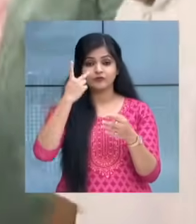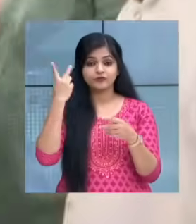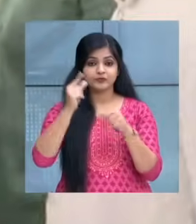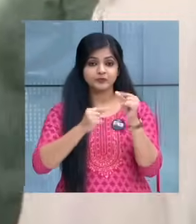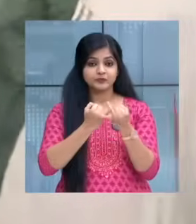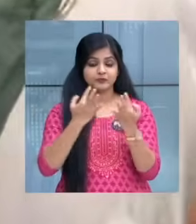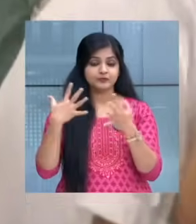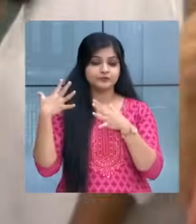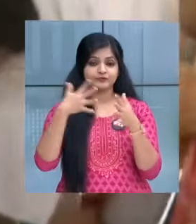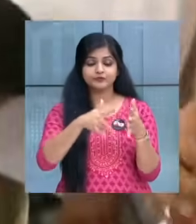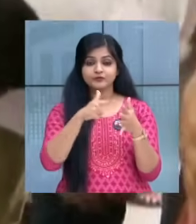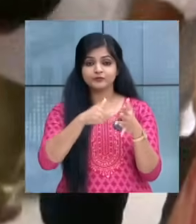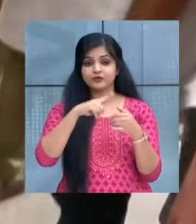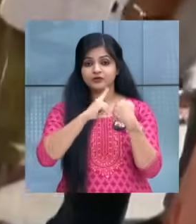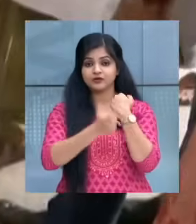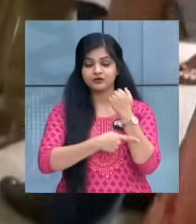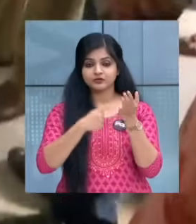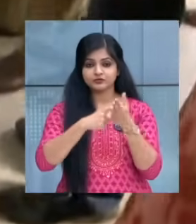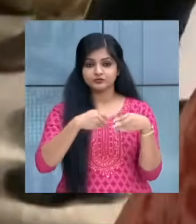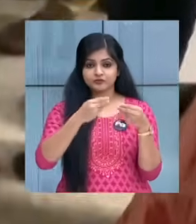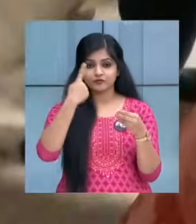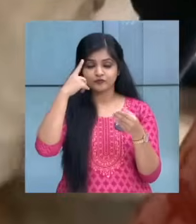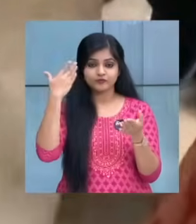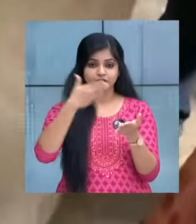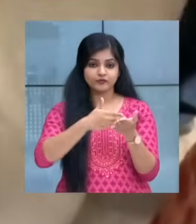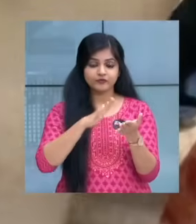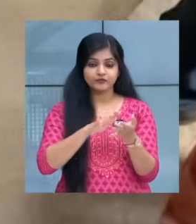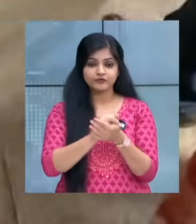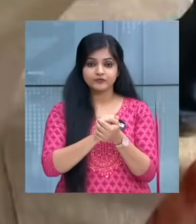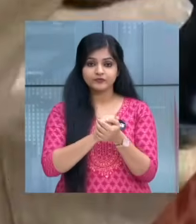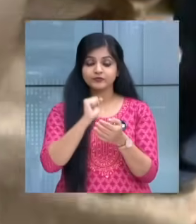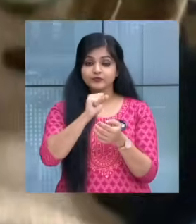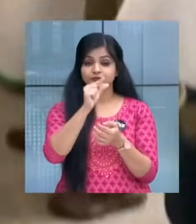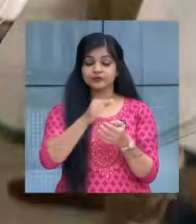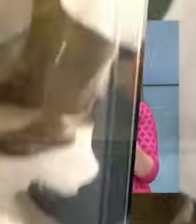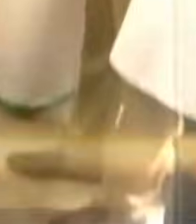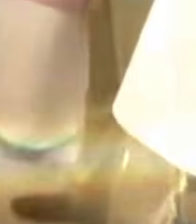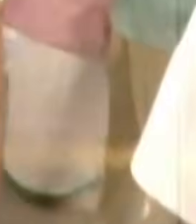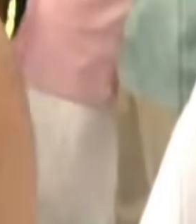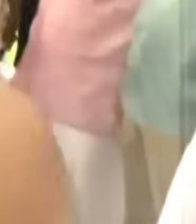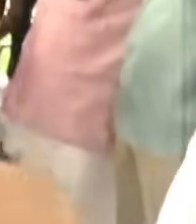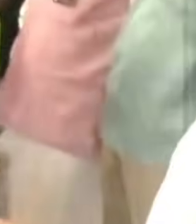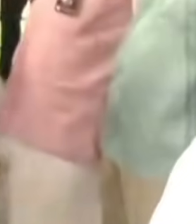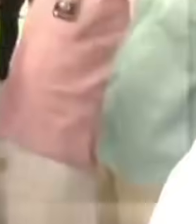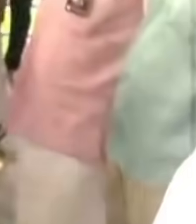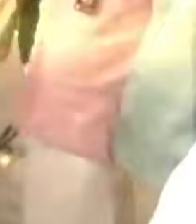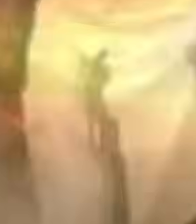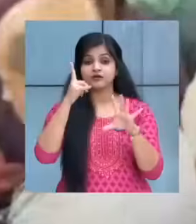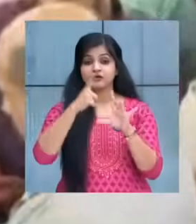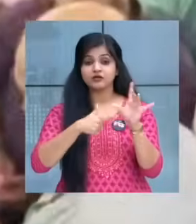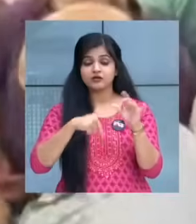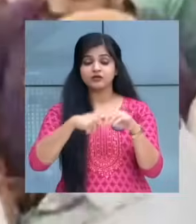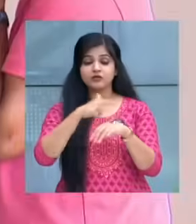നിന്ന് ഒട്ടനവധി പേർ അദ്ദേഹത്തെ അവസാനമായി ഒരു നോക്ക് കാണാൻ എത്തിയിരുന്നു. അദ്ദേഹത്തിന് മലയാള സിനിമയിൽ ഏതാണ്ട് 10 കൊല്ലത്തോളം